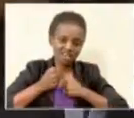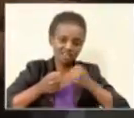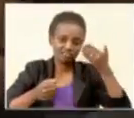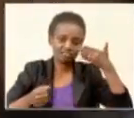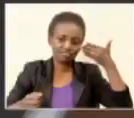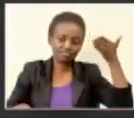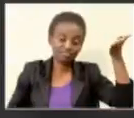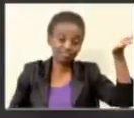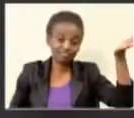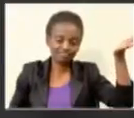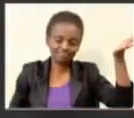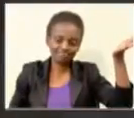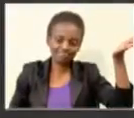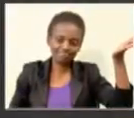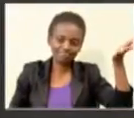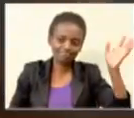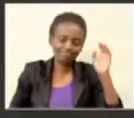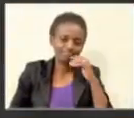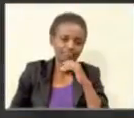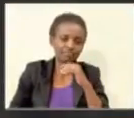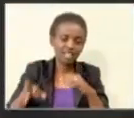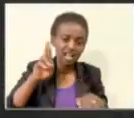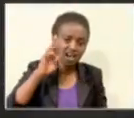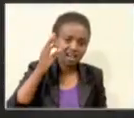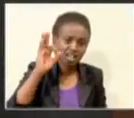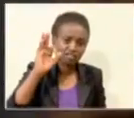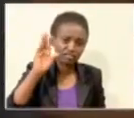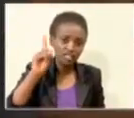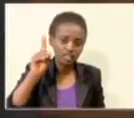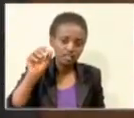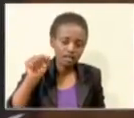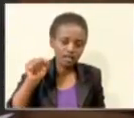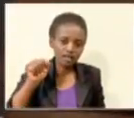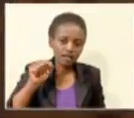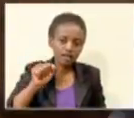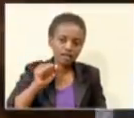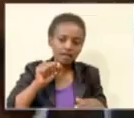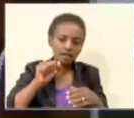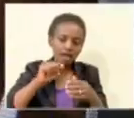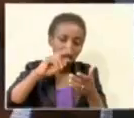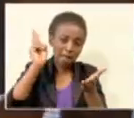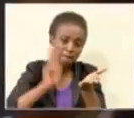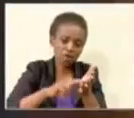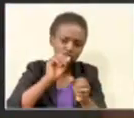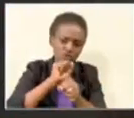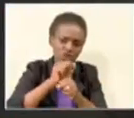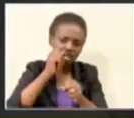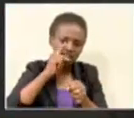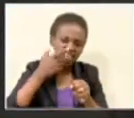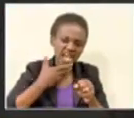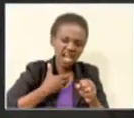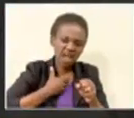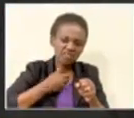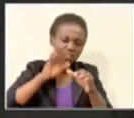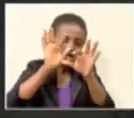yego nakavanye mu bo RFDA yemereye gukora uyu munsi kandi gafite